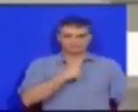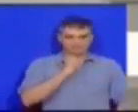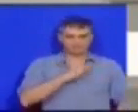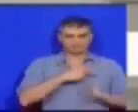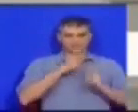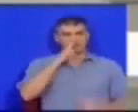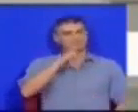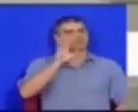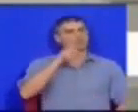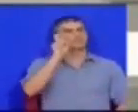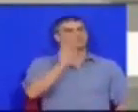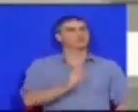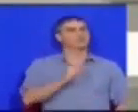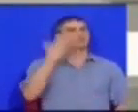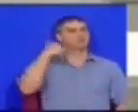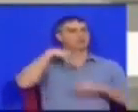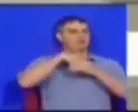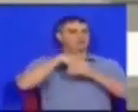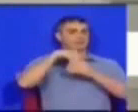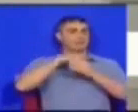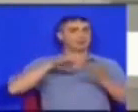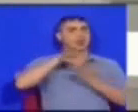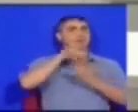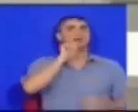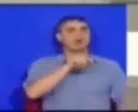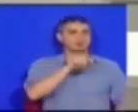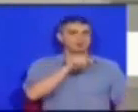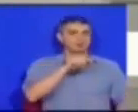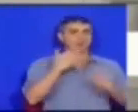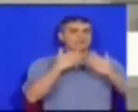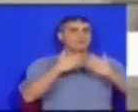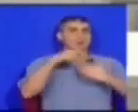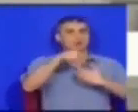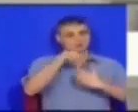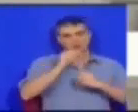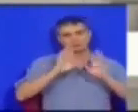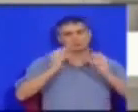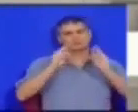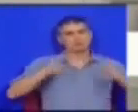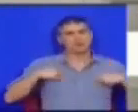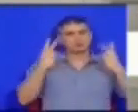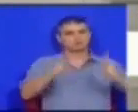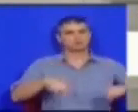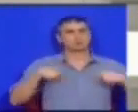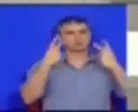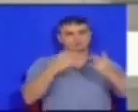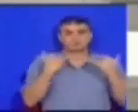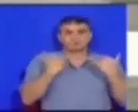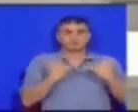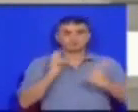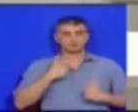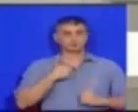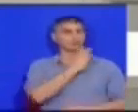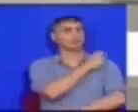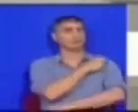רק להסתכל גם בתור בן אדם שהיה בפנים, בתוך המערכות האלה, שיש סרטים שחוזרים על עצמם. כרגע יש